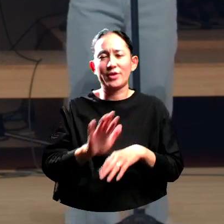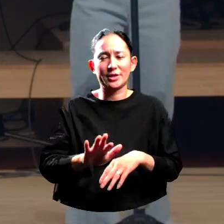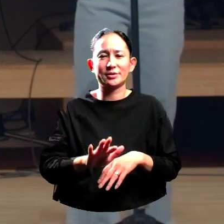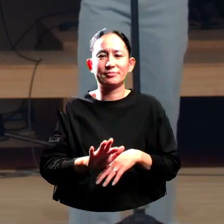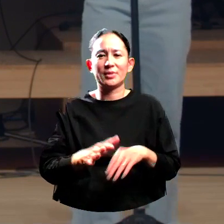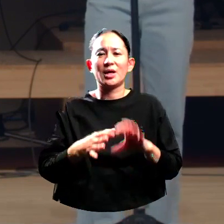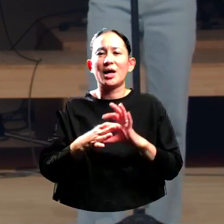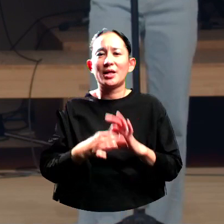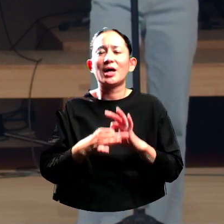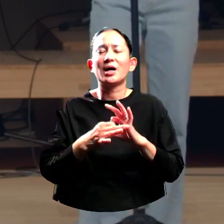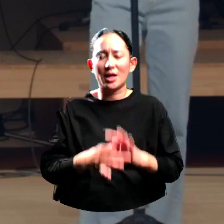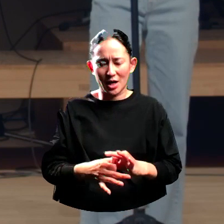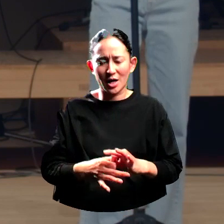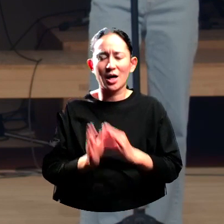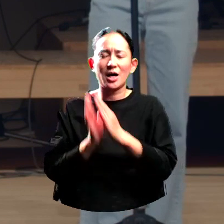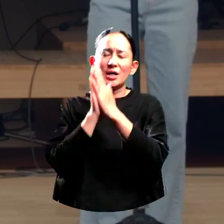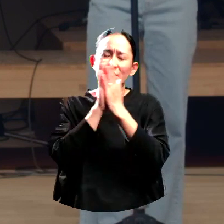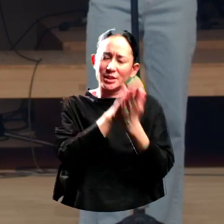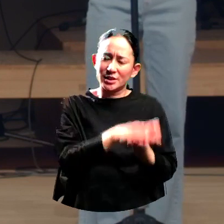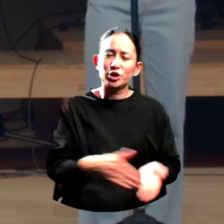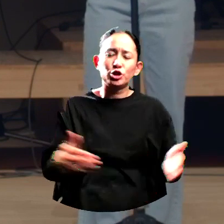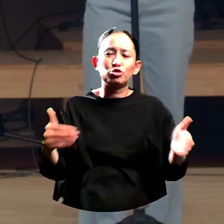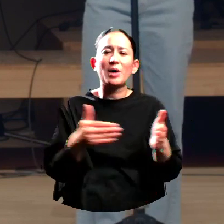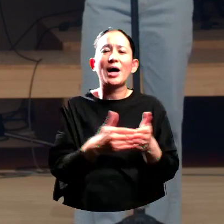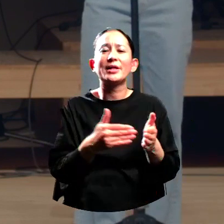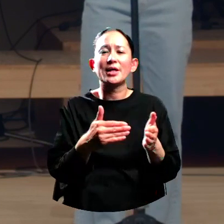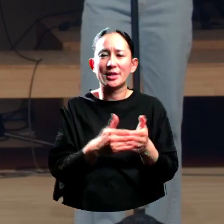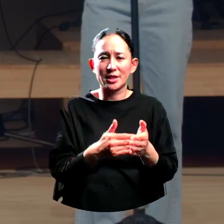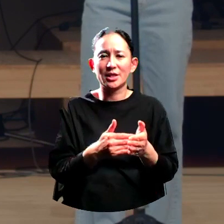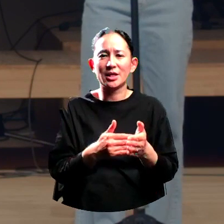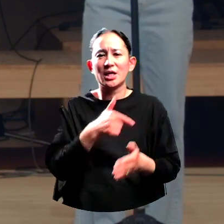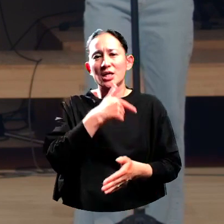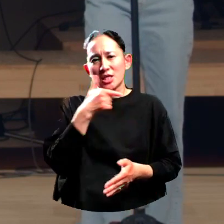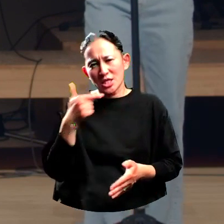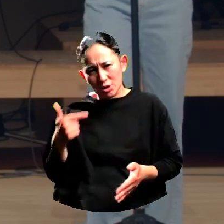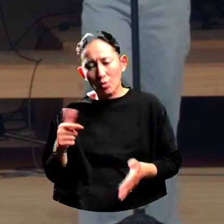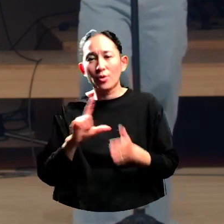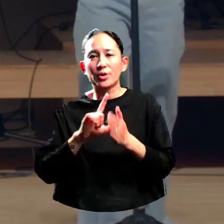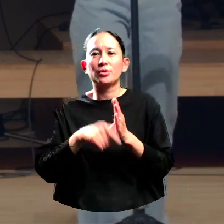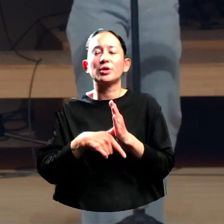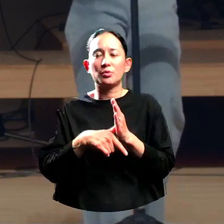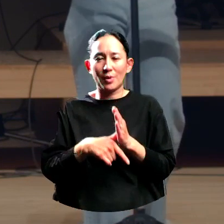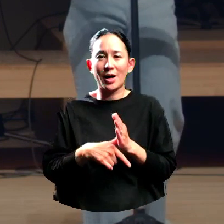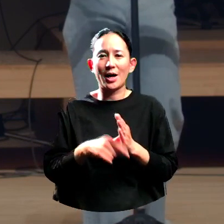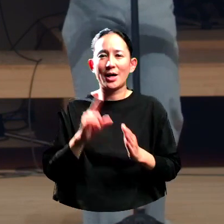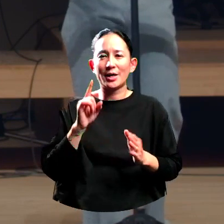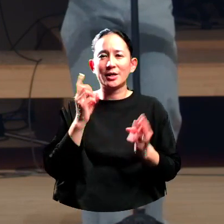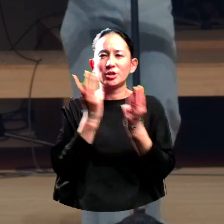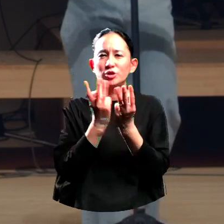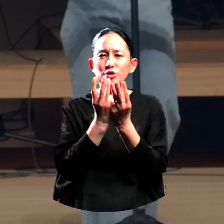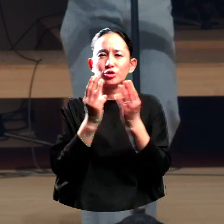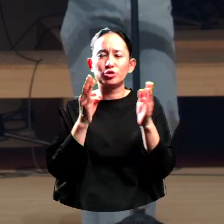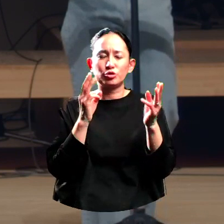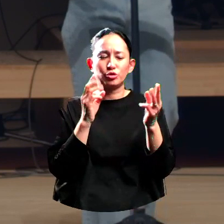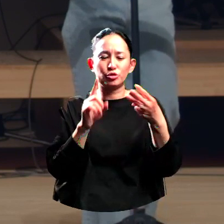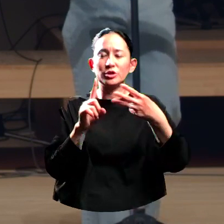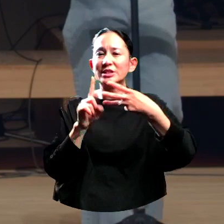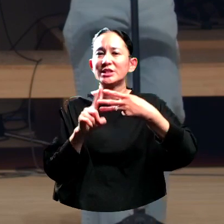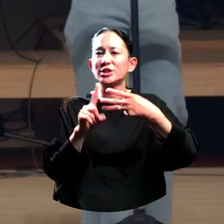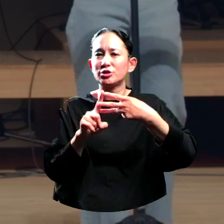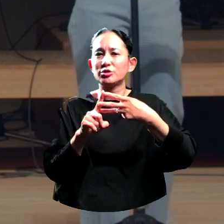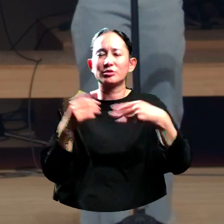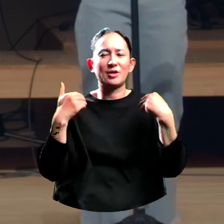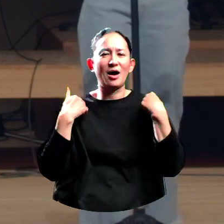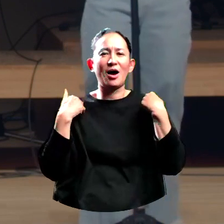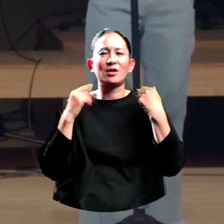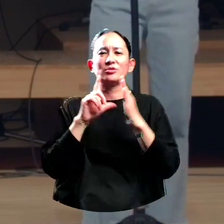日かかることさえあったようです。 It takes hours or even days. それいえ、まれに見る残酷な処刑方